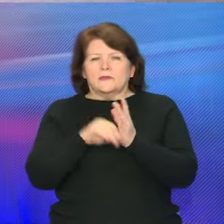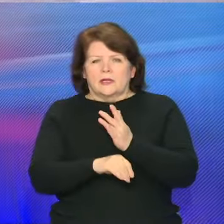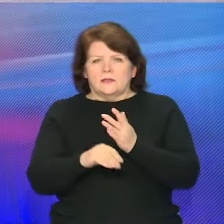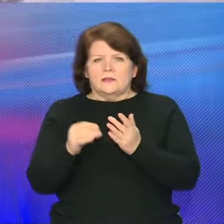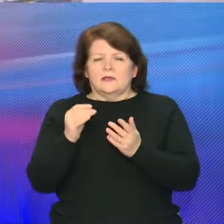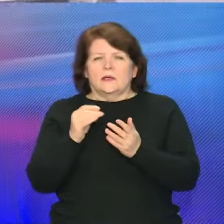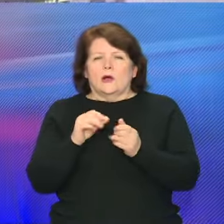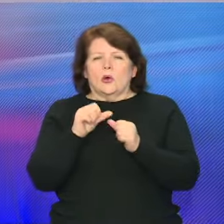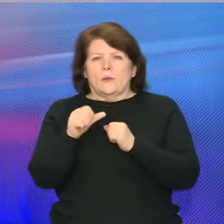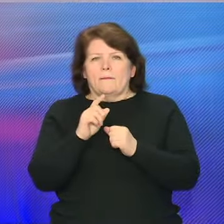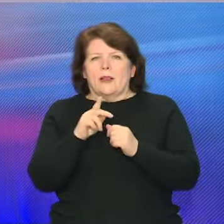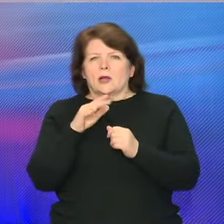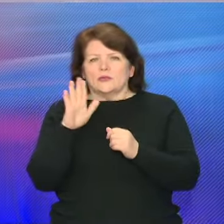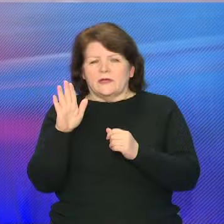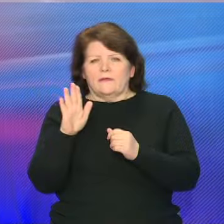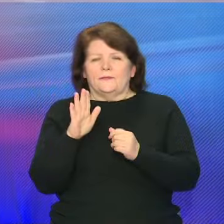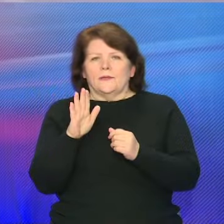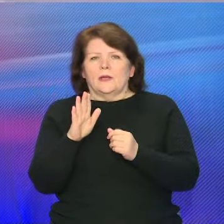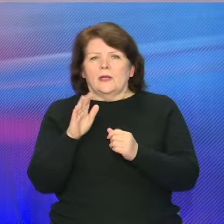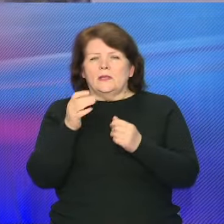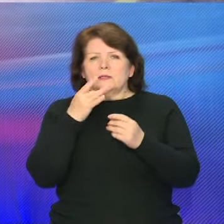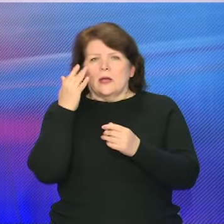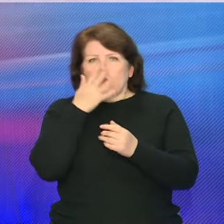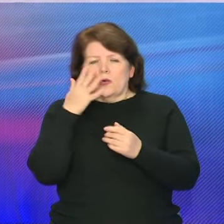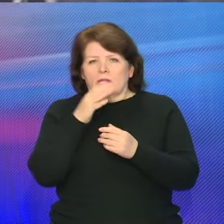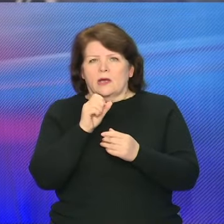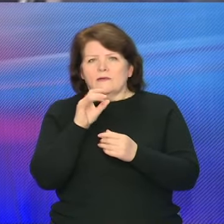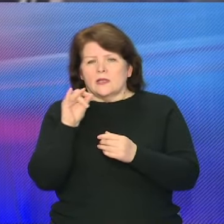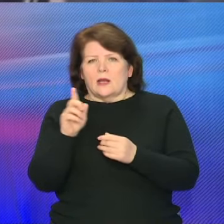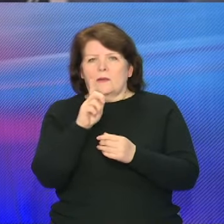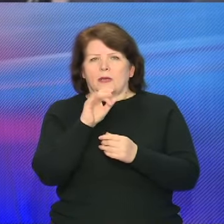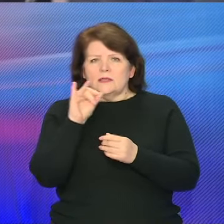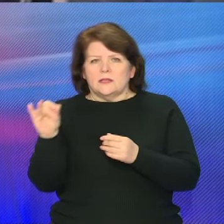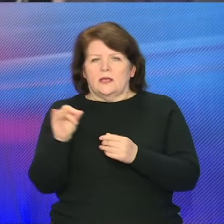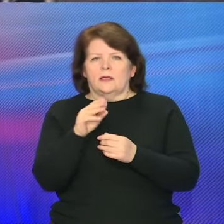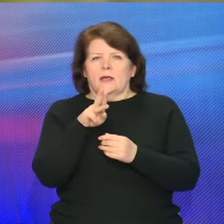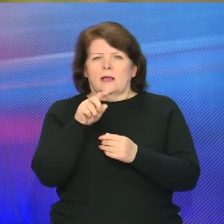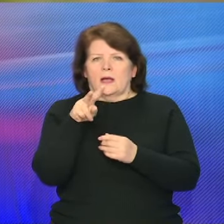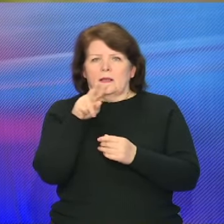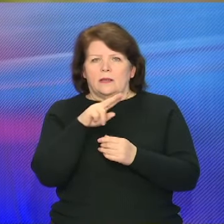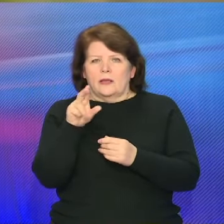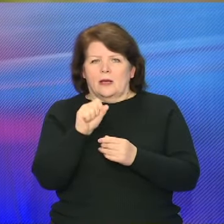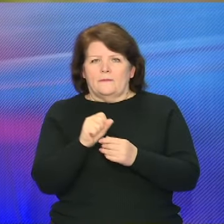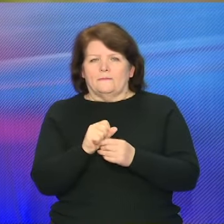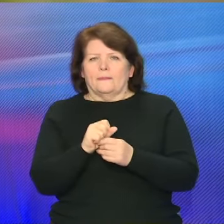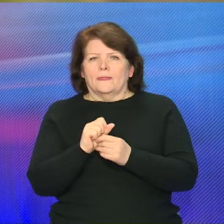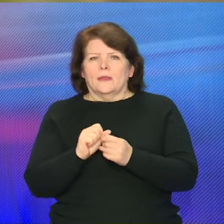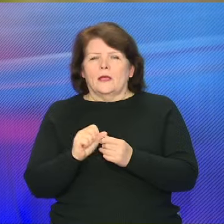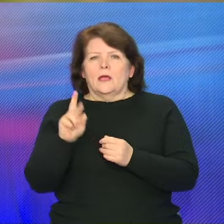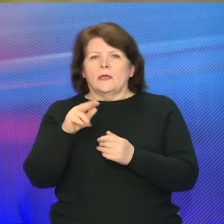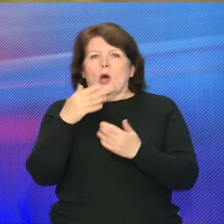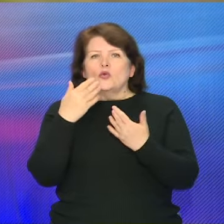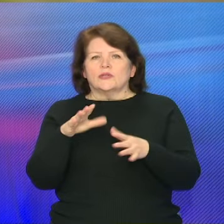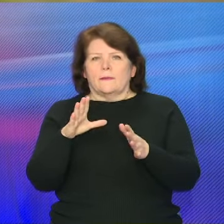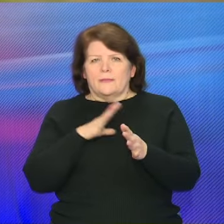каманды, акрамя беларусаў, спартсмены з Японіі, Аўстраліі, Бразіліі, Нідерландаў, Таіланда. Я уже